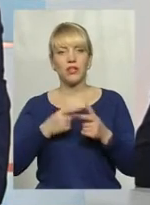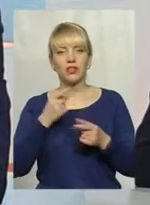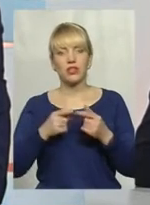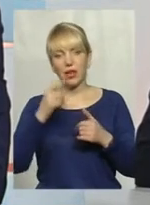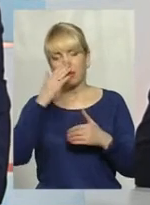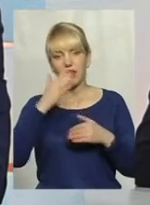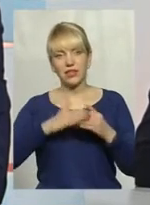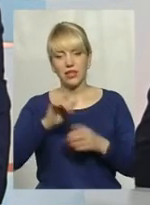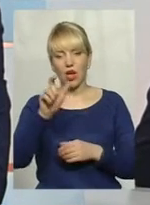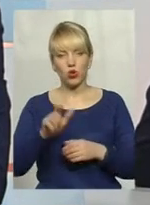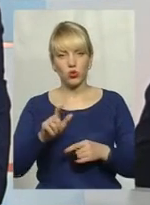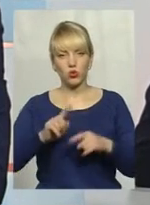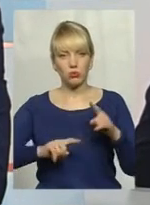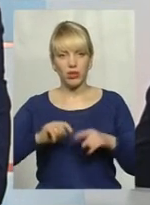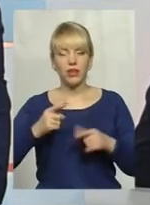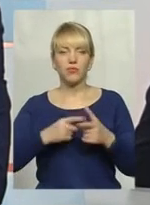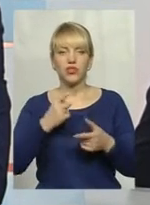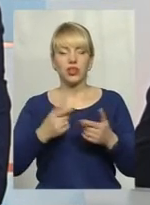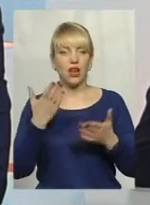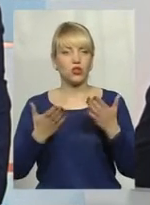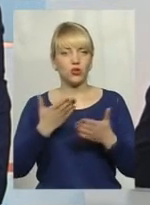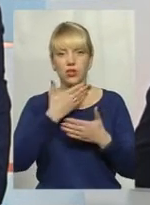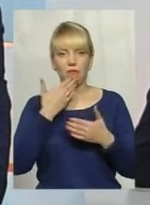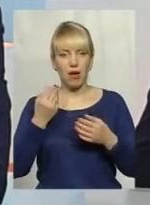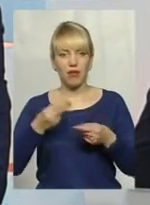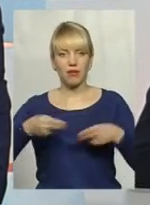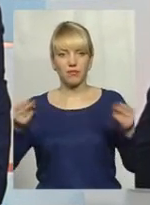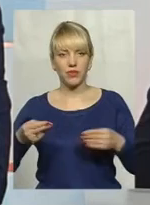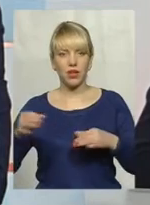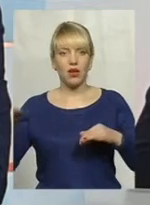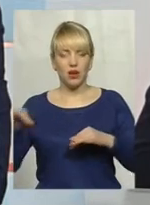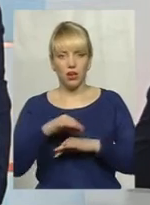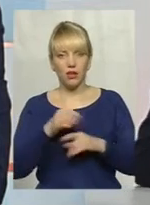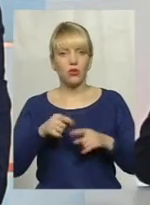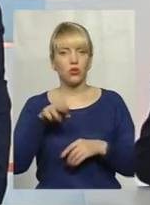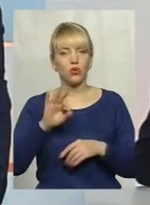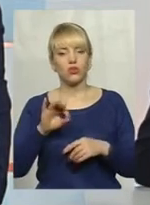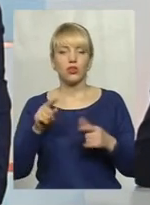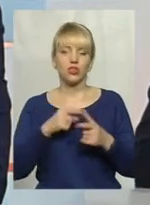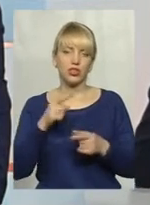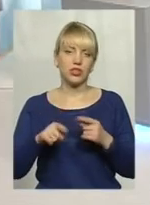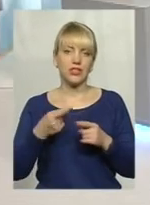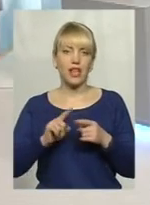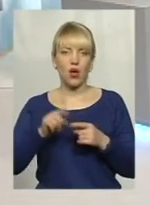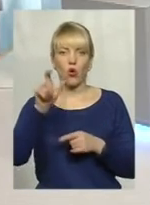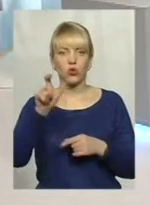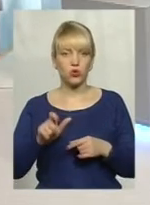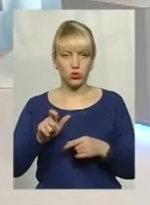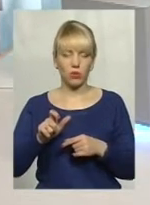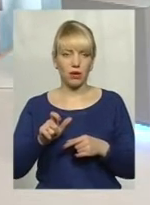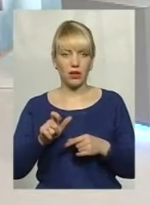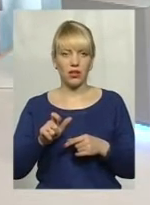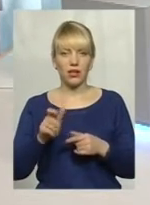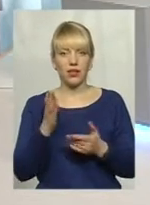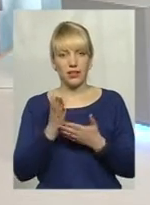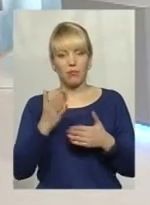особи, чи все-таки, якщо шлюб не укладений, ми не можемо говорити, що це ця особа відноситься... Власне, сімейний кодекс